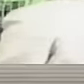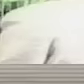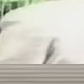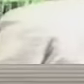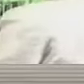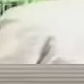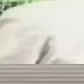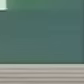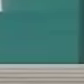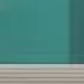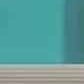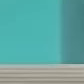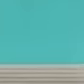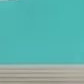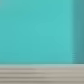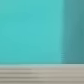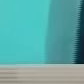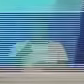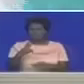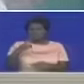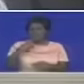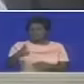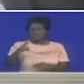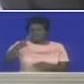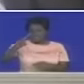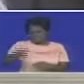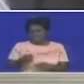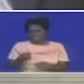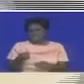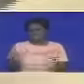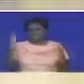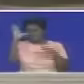Zaidi ya wanafunzi 200,000 kukosa nafasi ya kujiunga kidato cha kwanza.